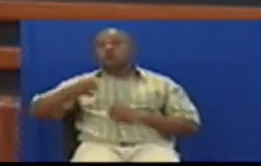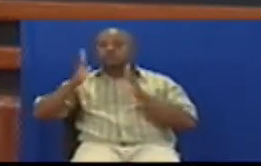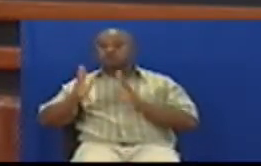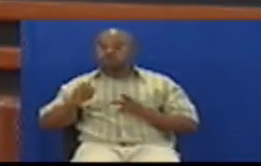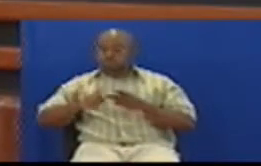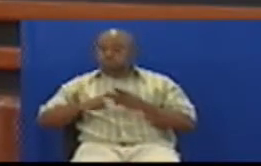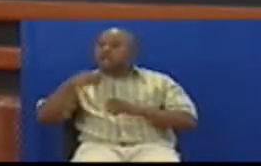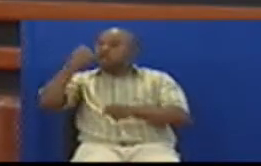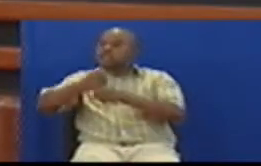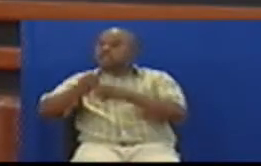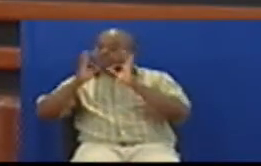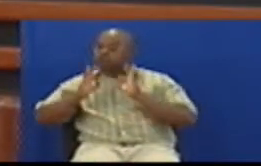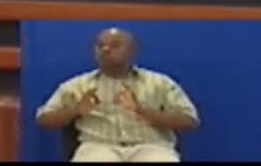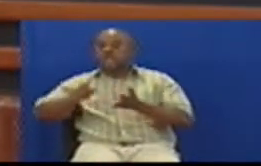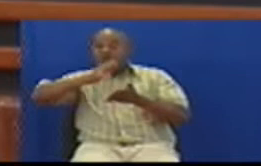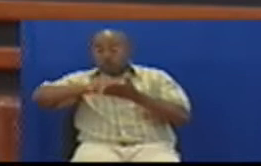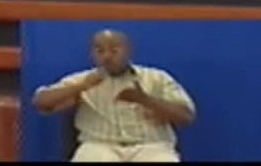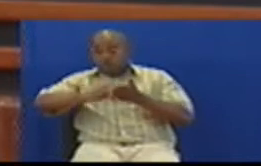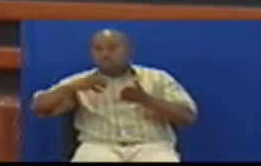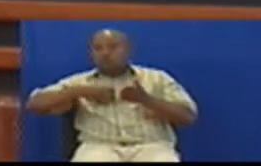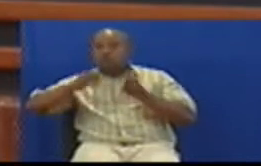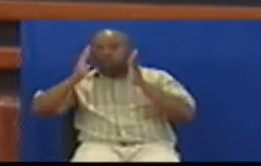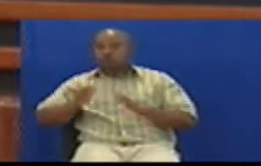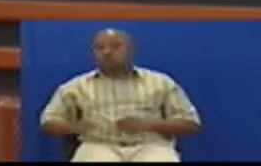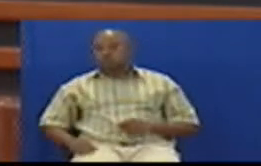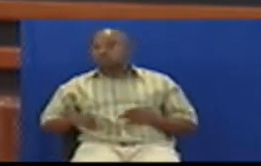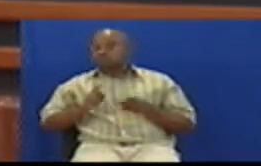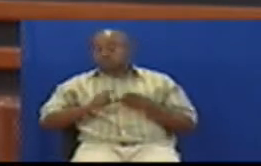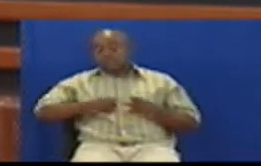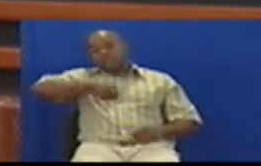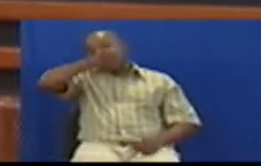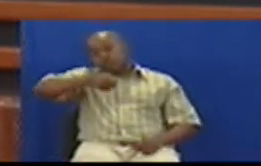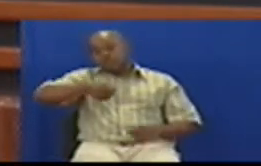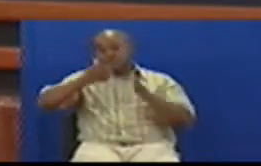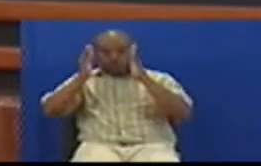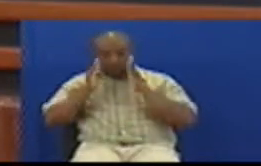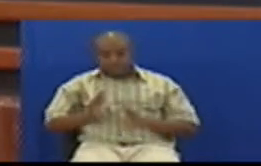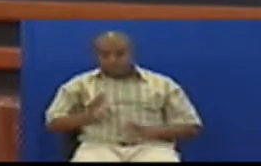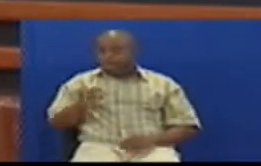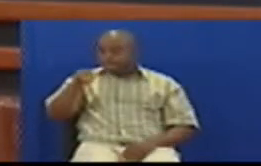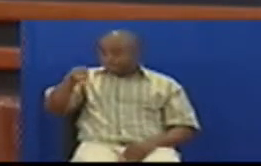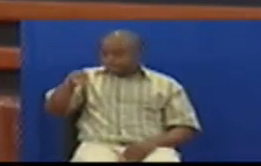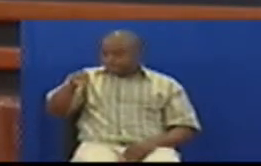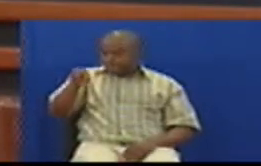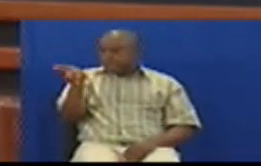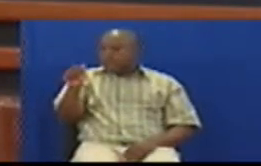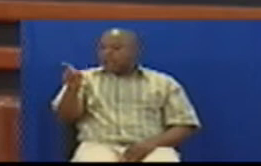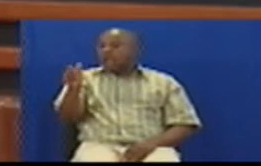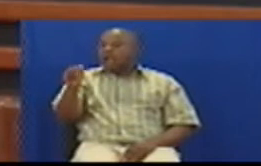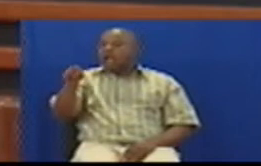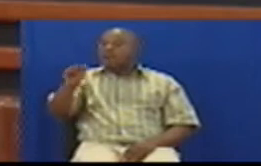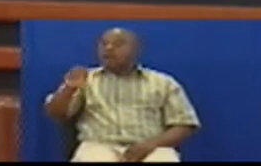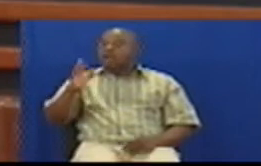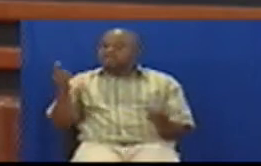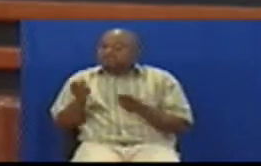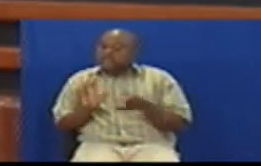Mkuu. Nimpongeza Mheshimiwa Mwangu Jenista Mwagama kwa kuwa kiungo kizuri sana kati ya serikali na bunge letu